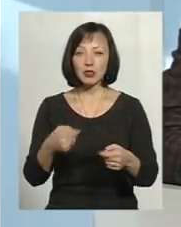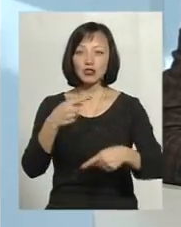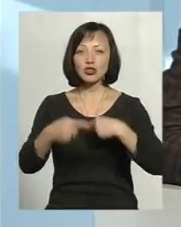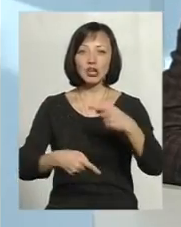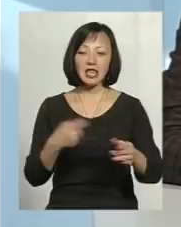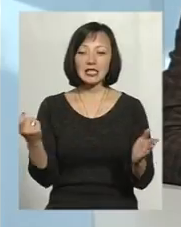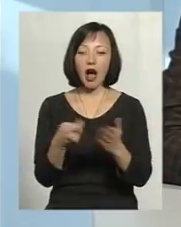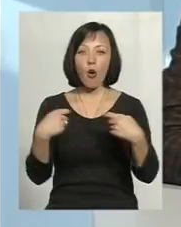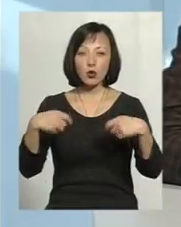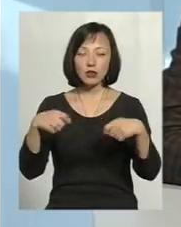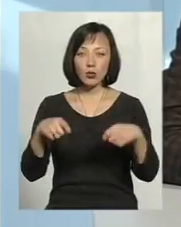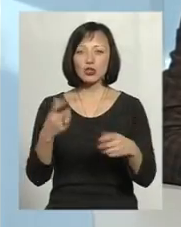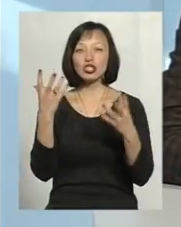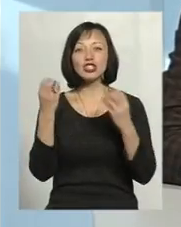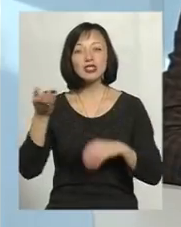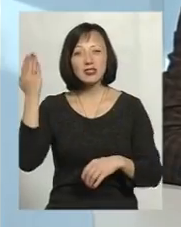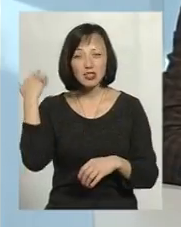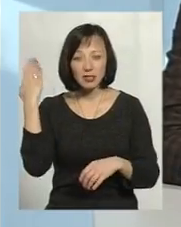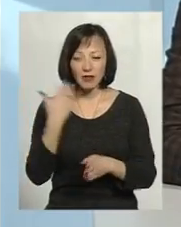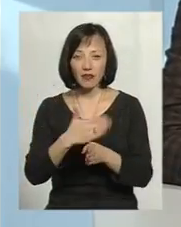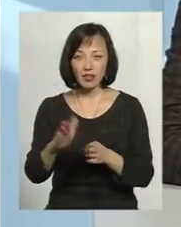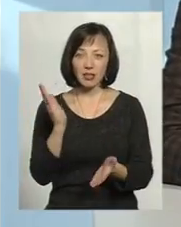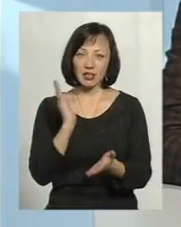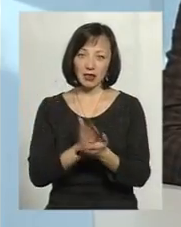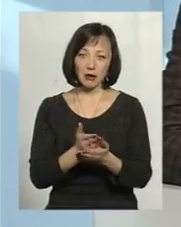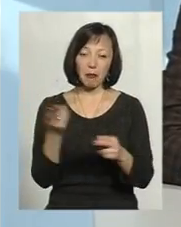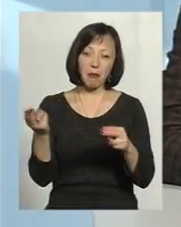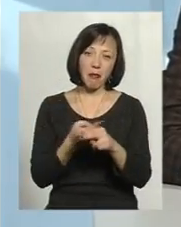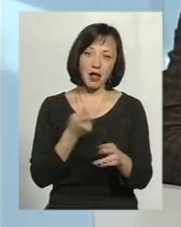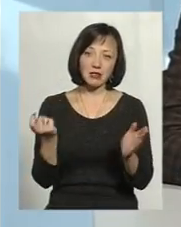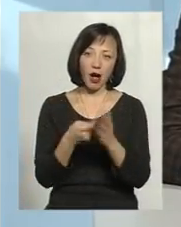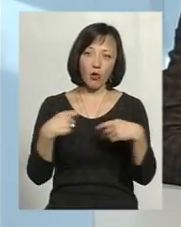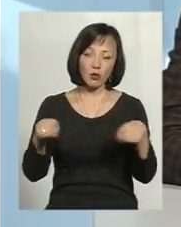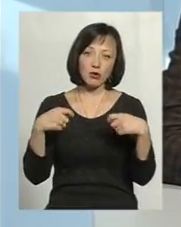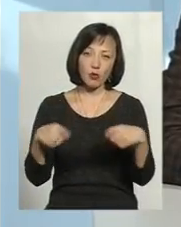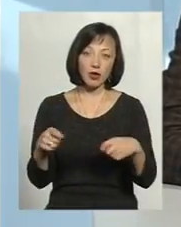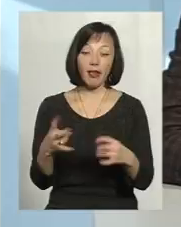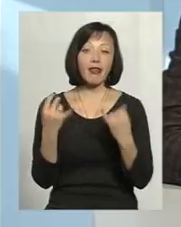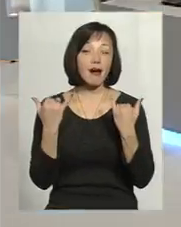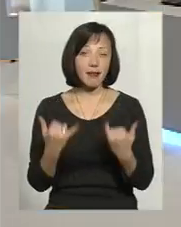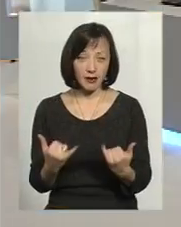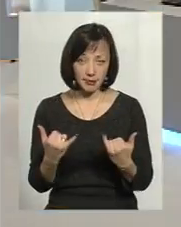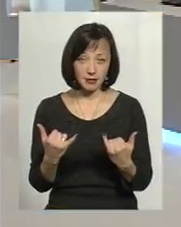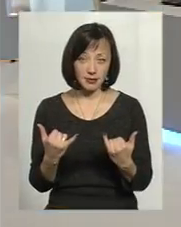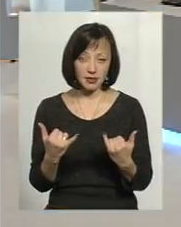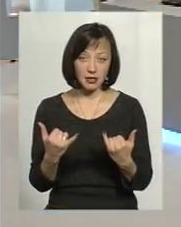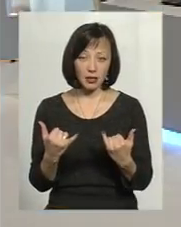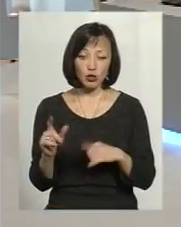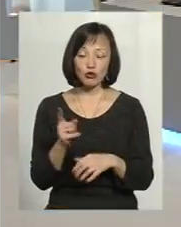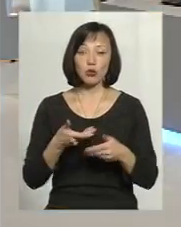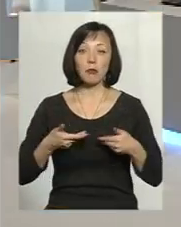земельні ділянки, які ще до аукціону, на безаукціонній формі отримані. Наразі, з того, що